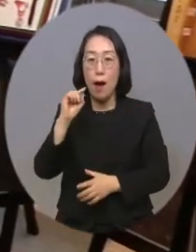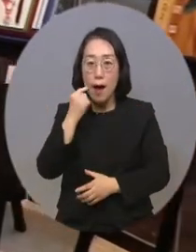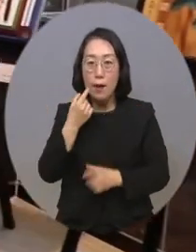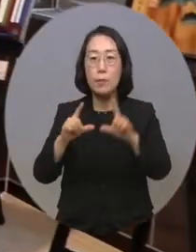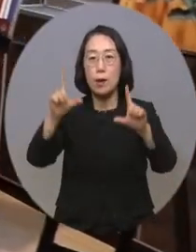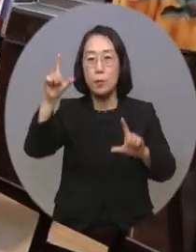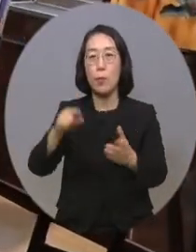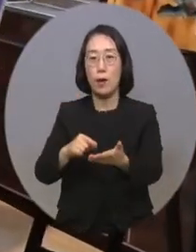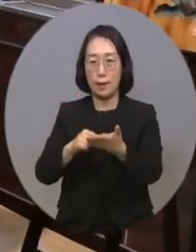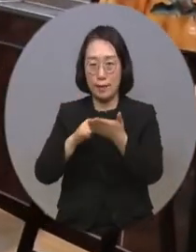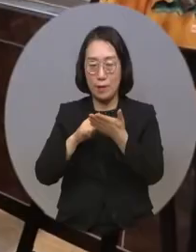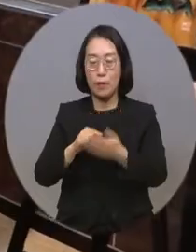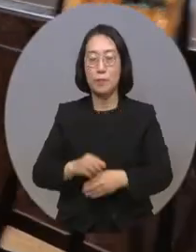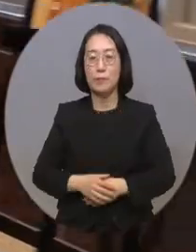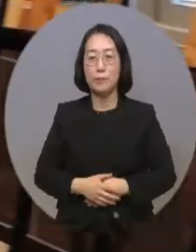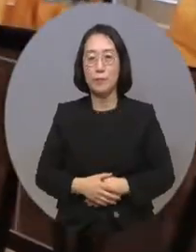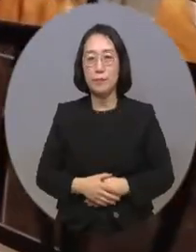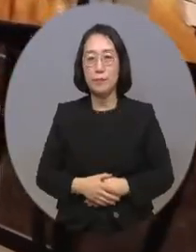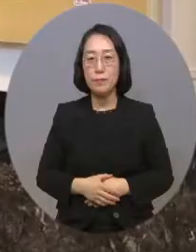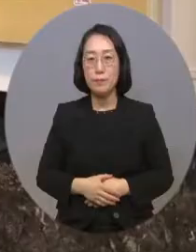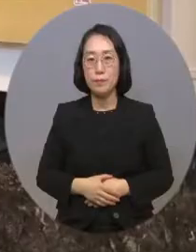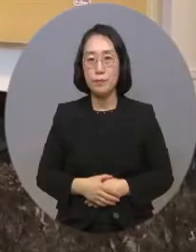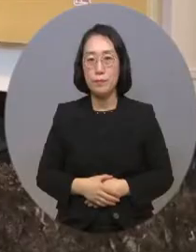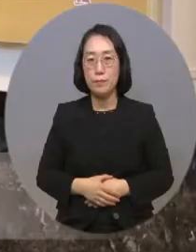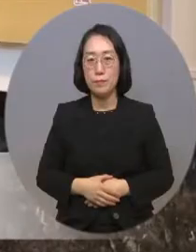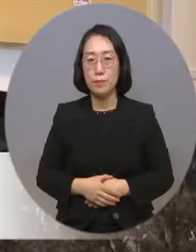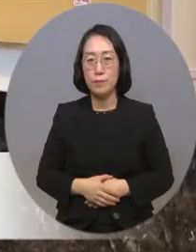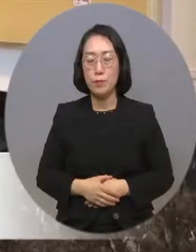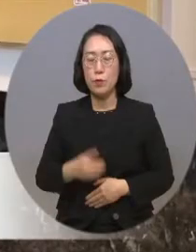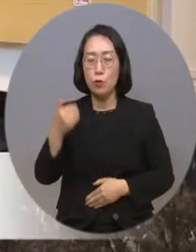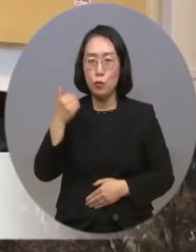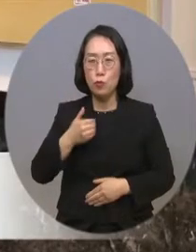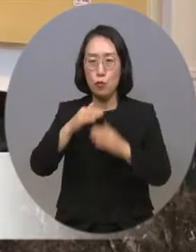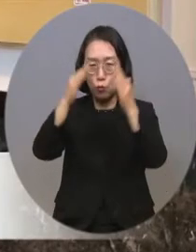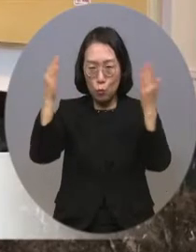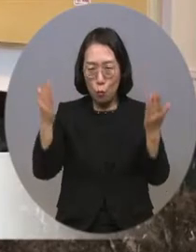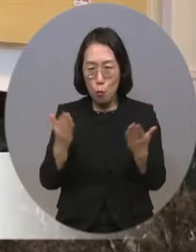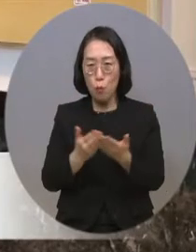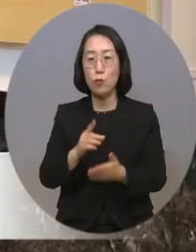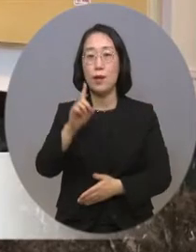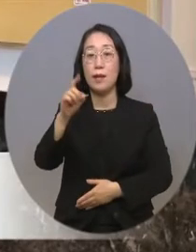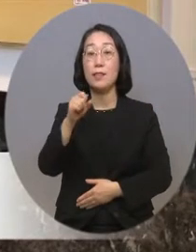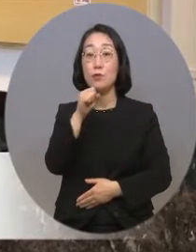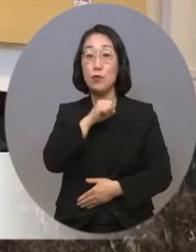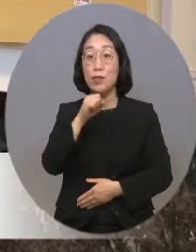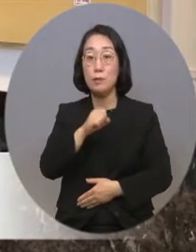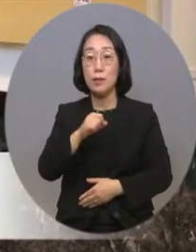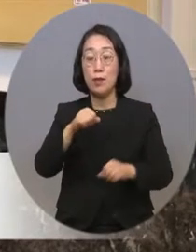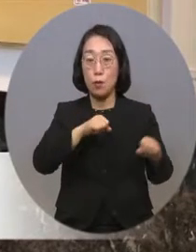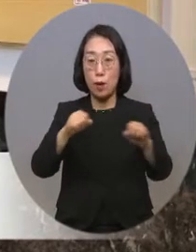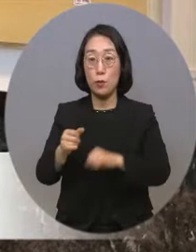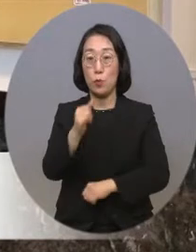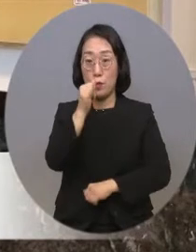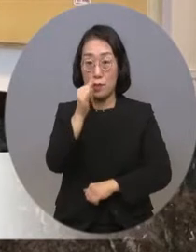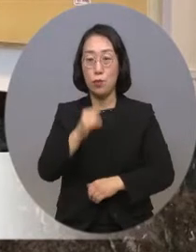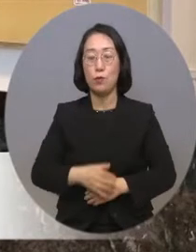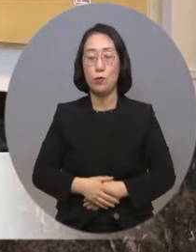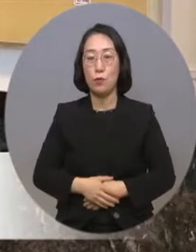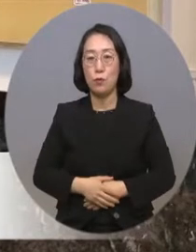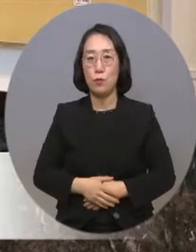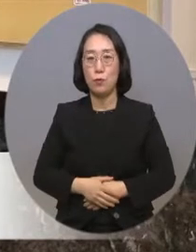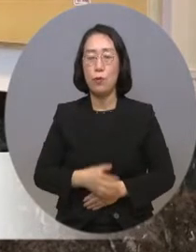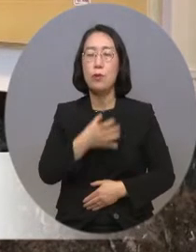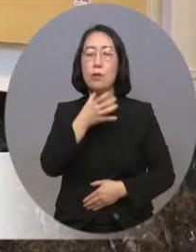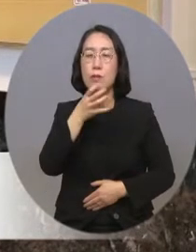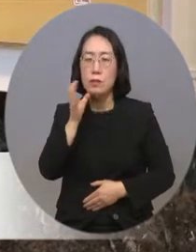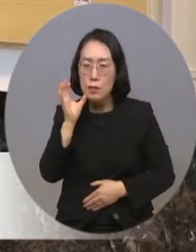있어 눈길을 사로잡습니다. 누구나 다 한 가지의 어떤 취미활동을 가짐으로써